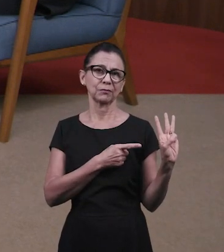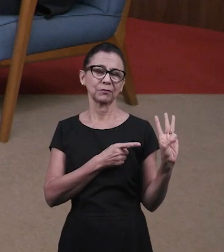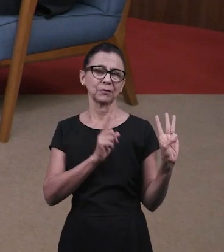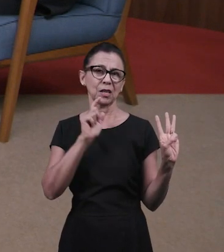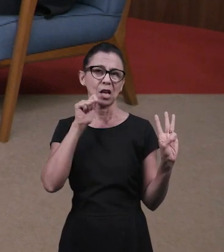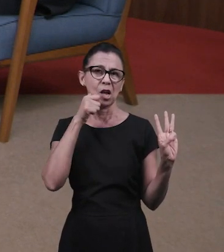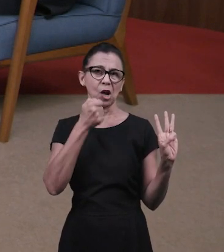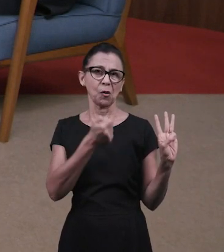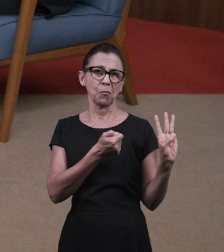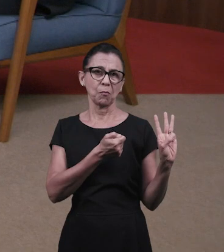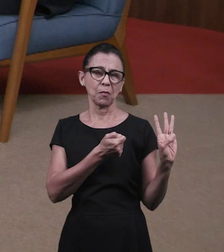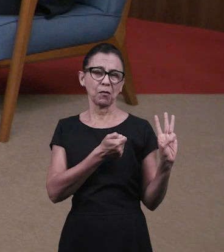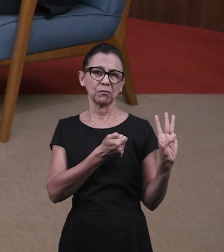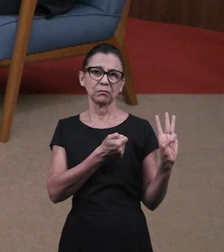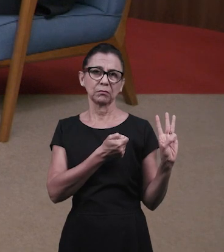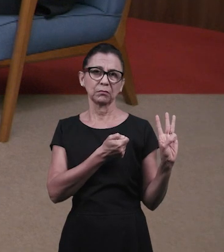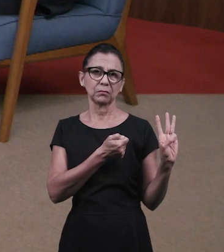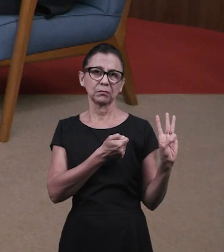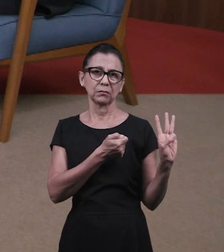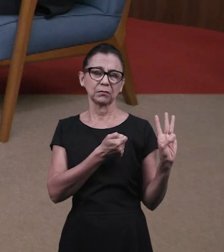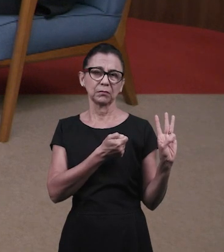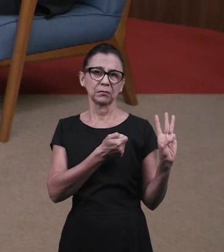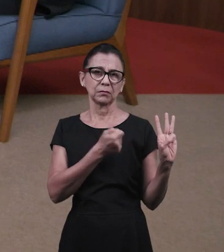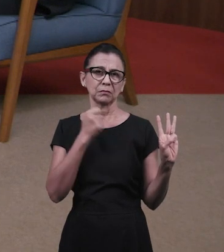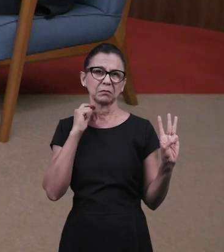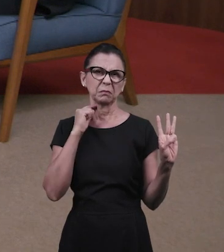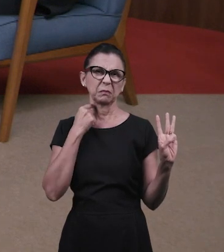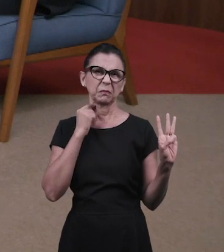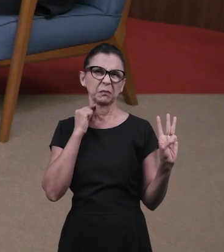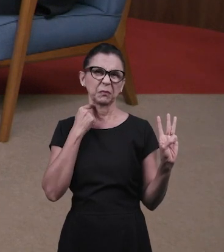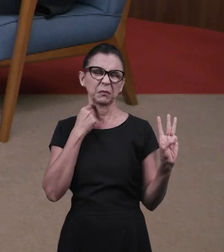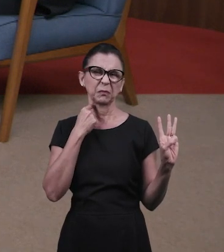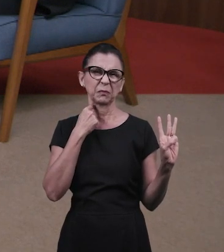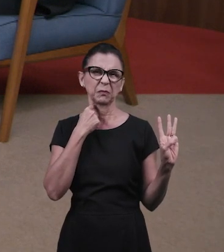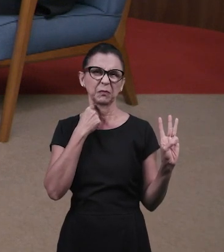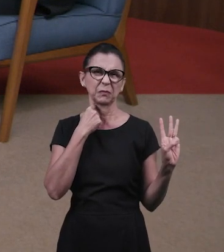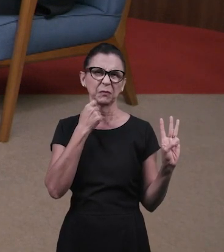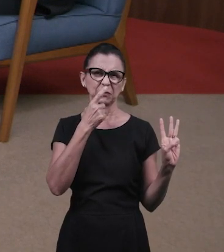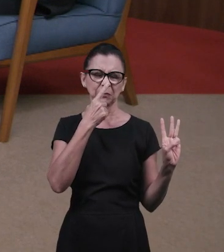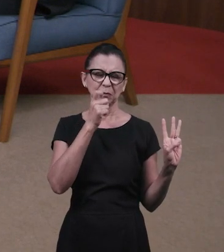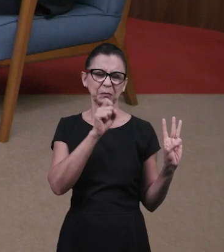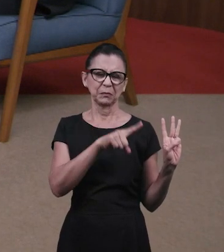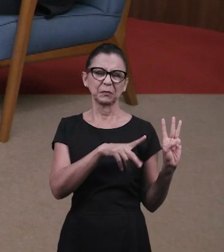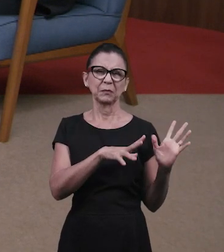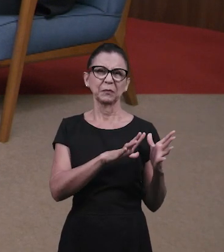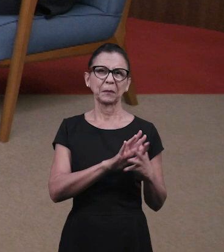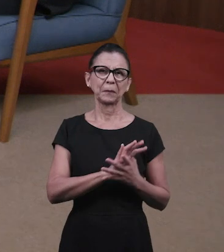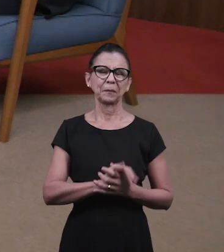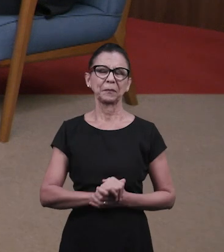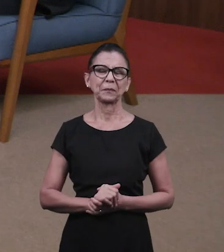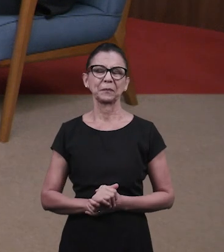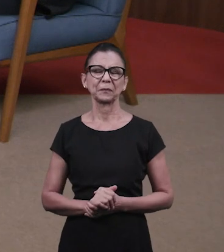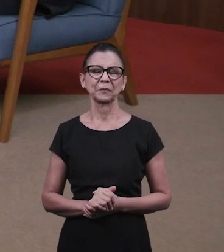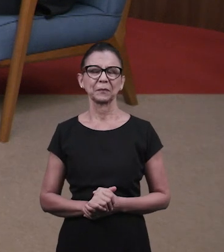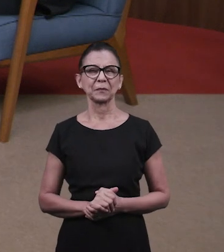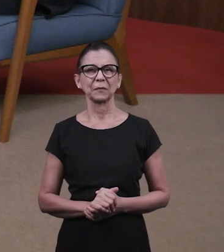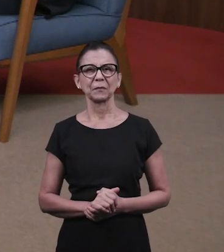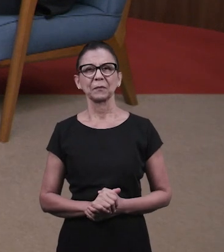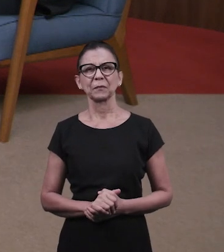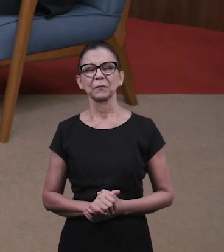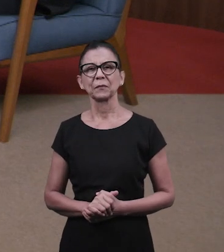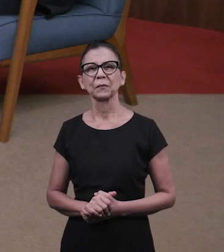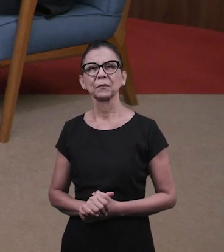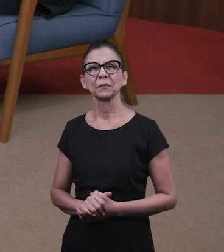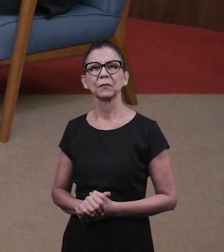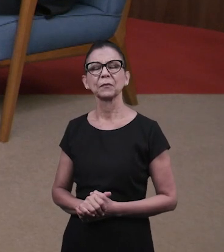amène à la mort. Pain qui périt. Et au moment de couper, et la moisson, qu'est-ce que